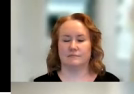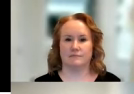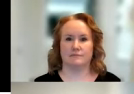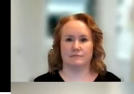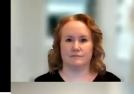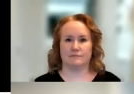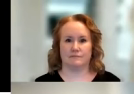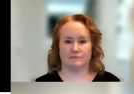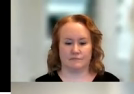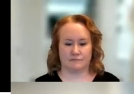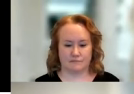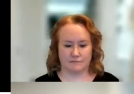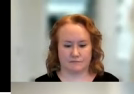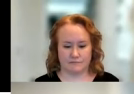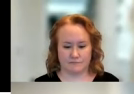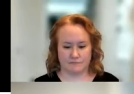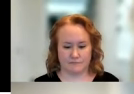informasjon om persontransporten.